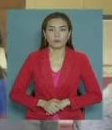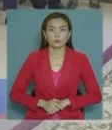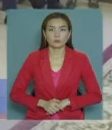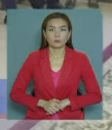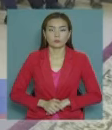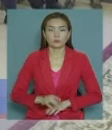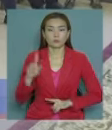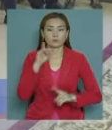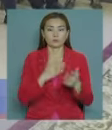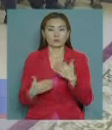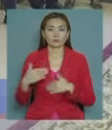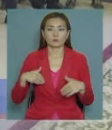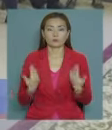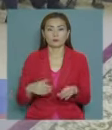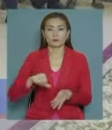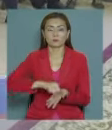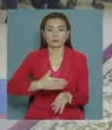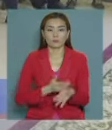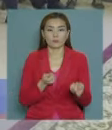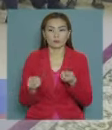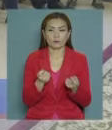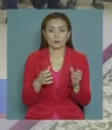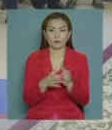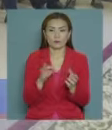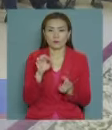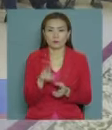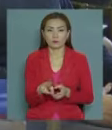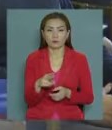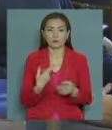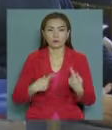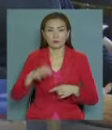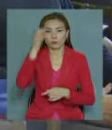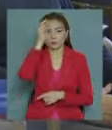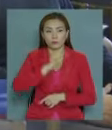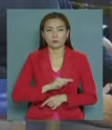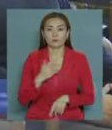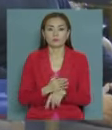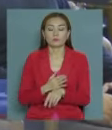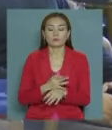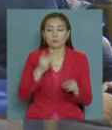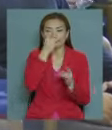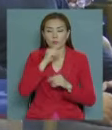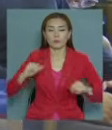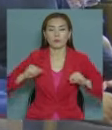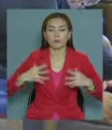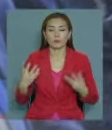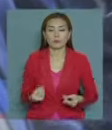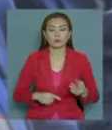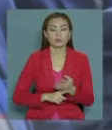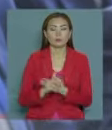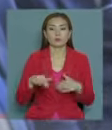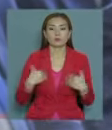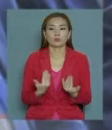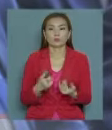В заседании общественного совета приняли участие руководители отделов областного управления образования, физической культуры и спорта. Сначала члены